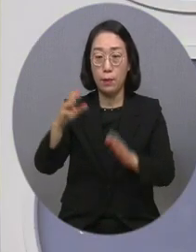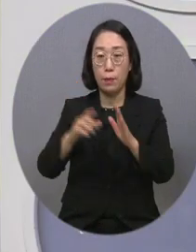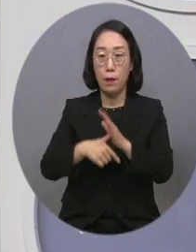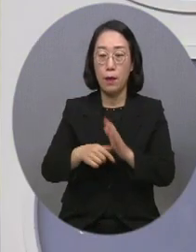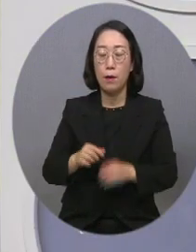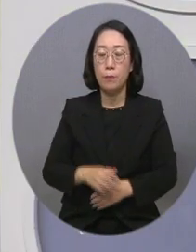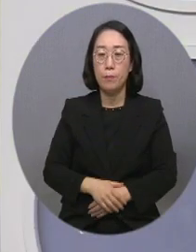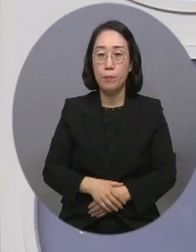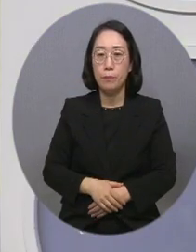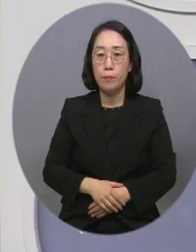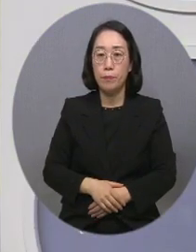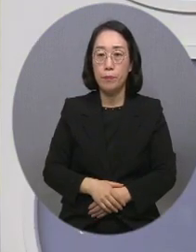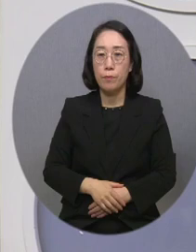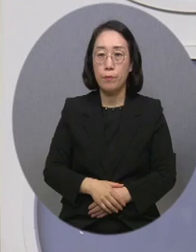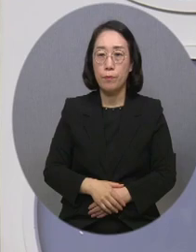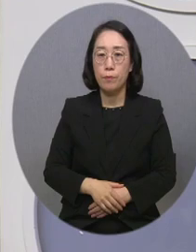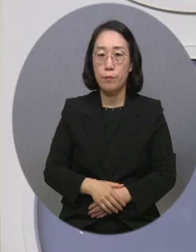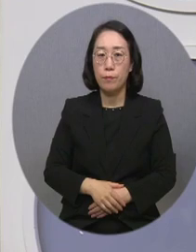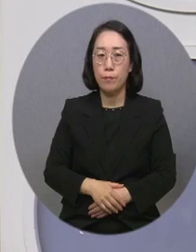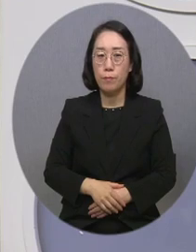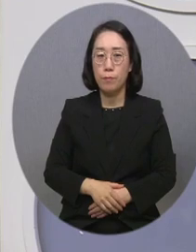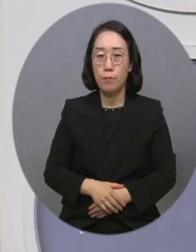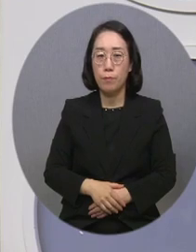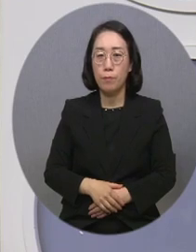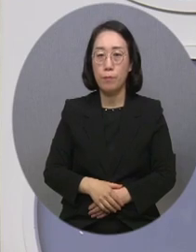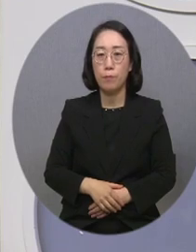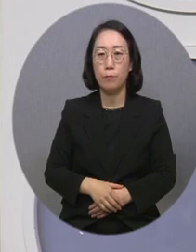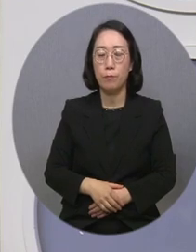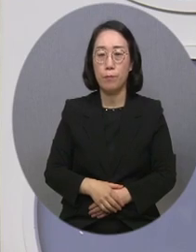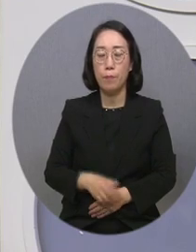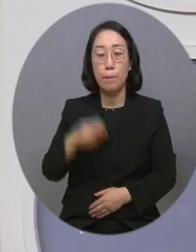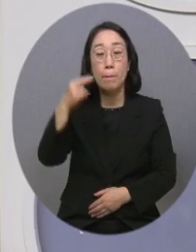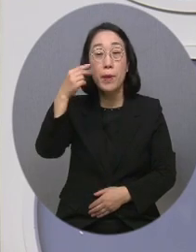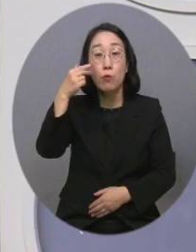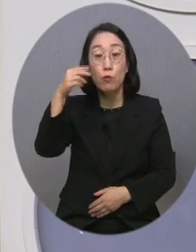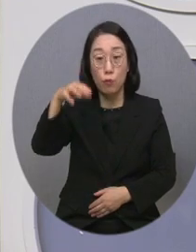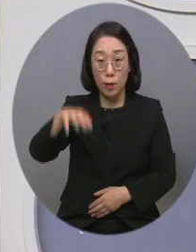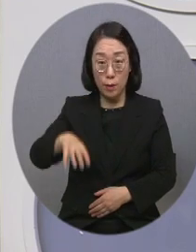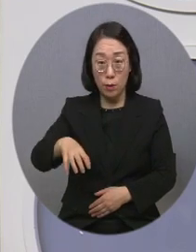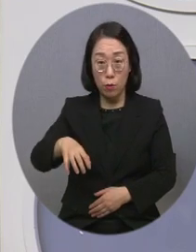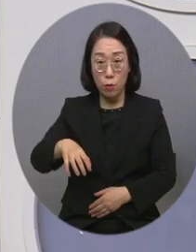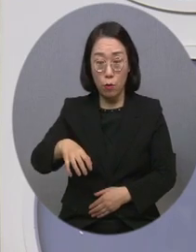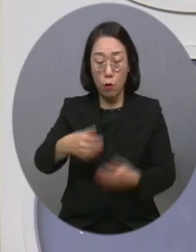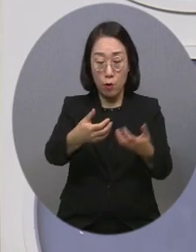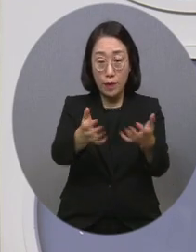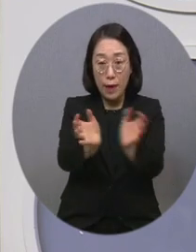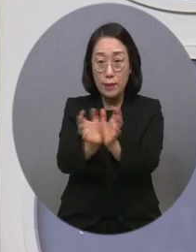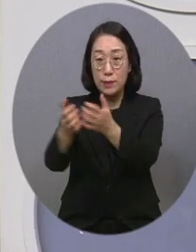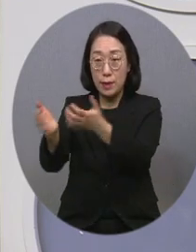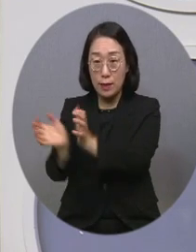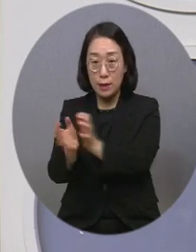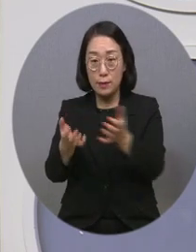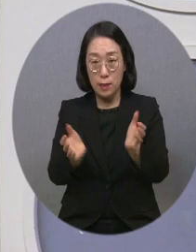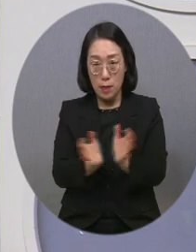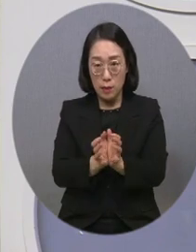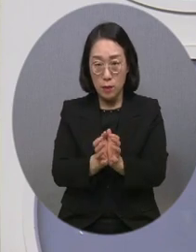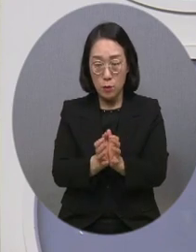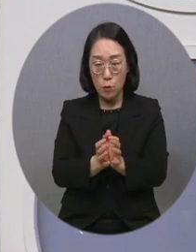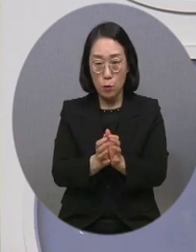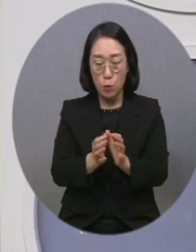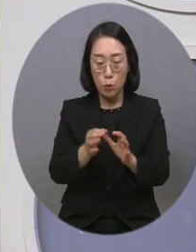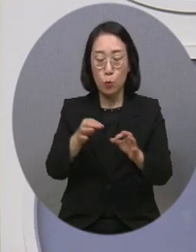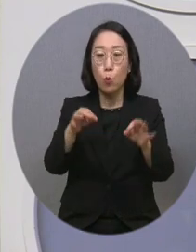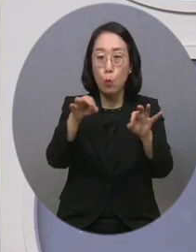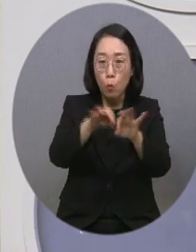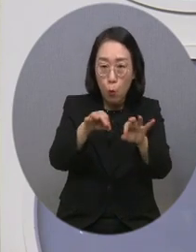그 이제 여러 기관 단체들에서 그 모금을 이제